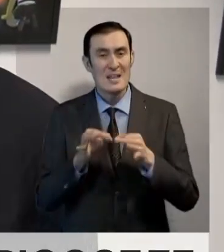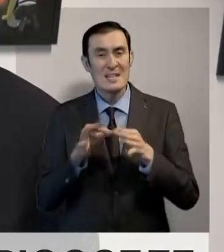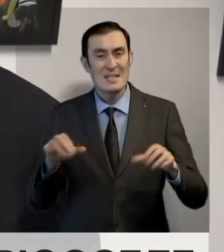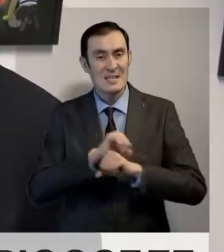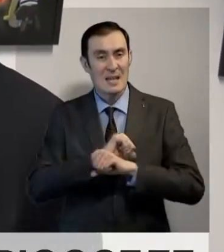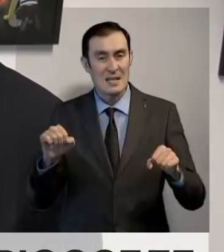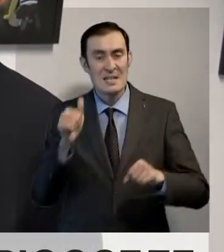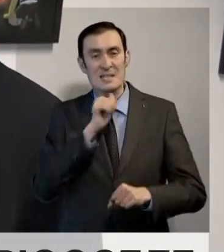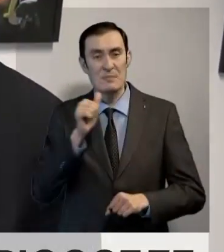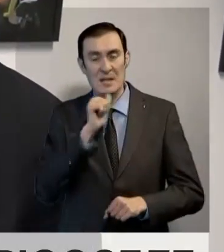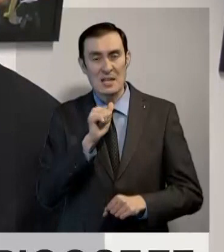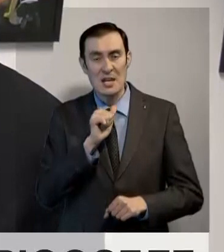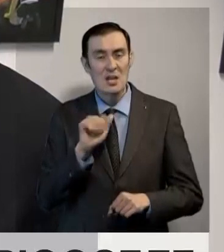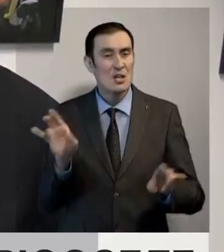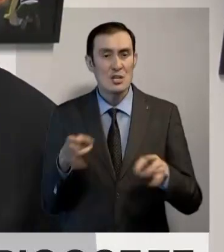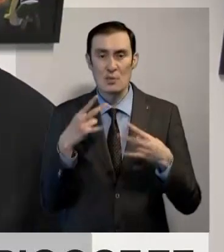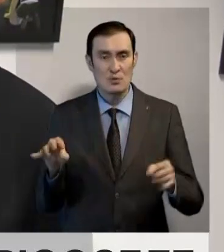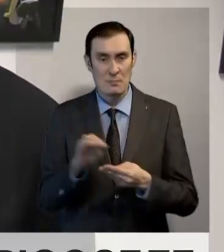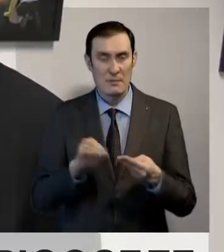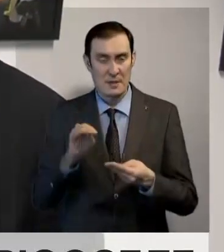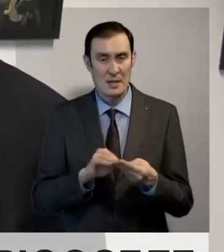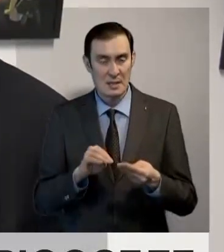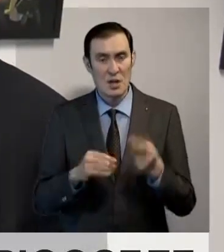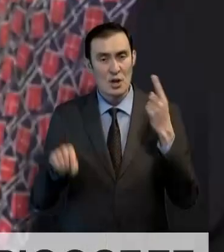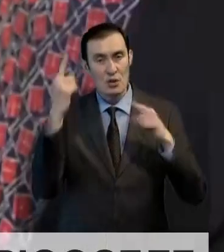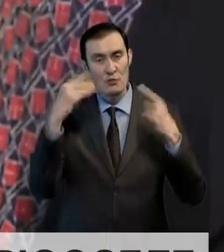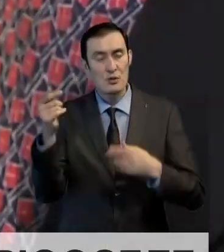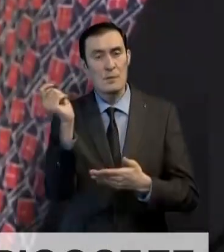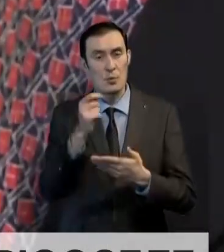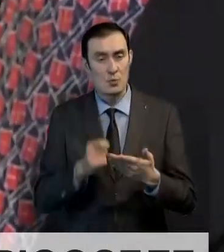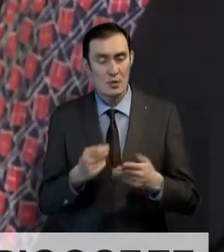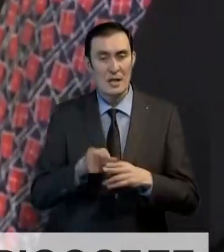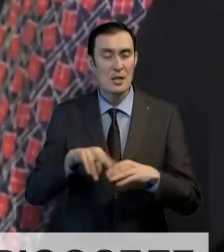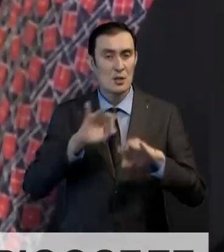испытания больше нигде не должны повториться. Творчество этого художника – это искусство.